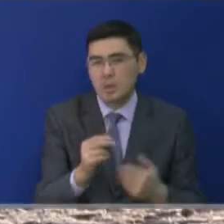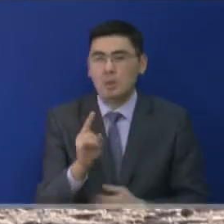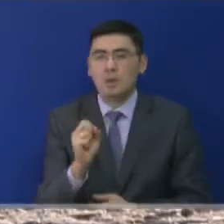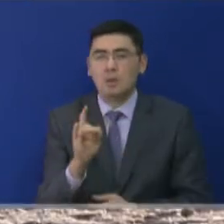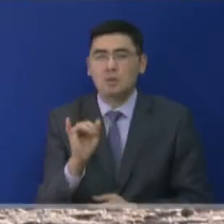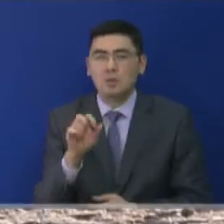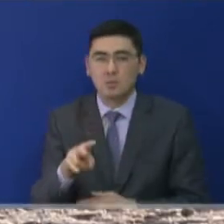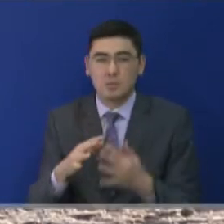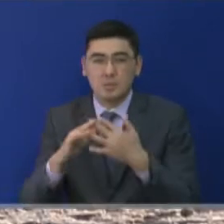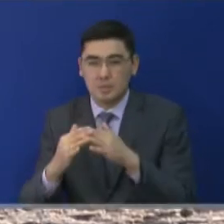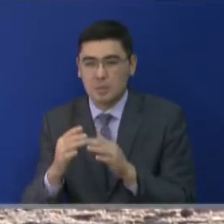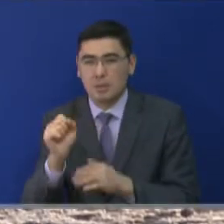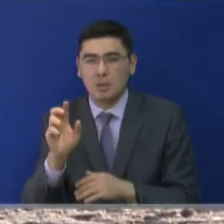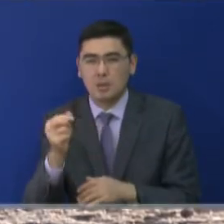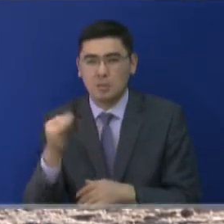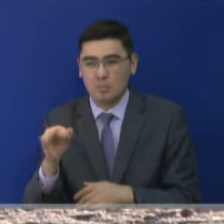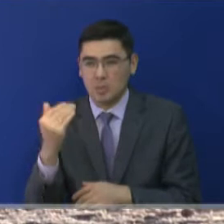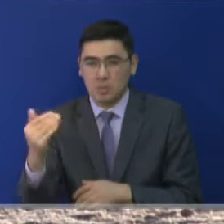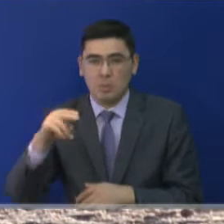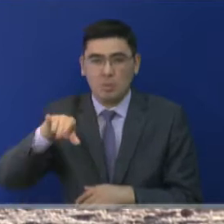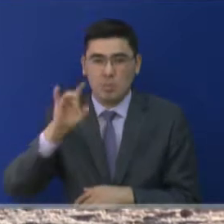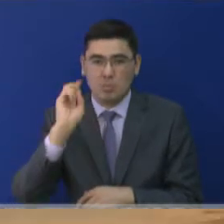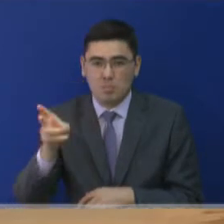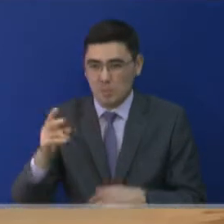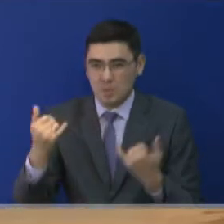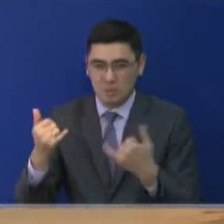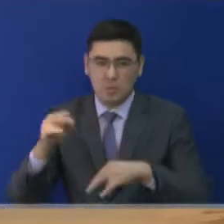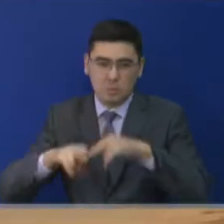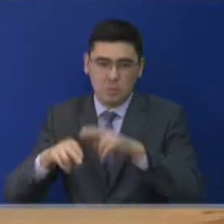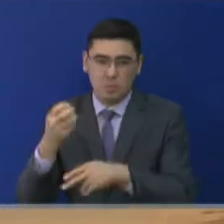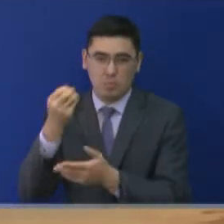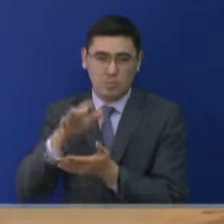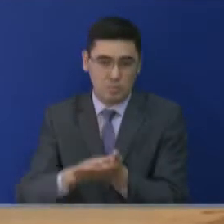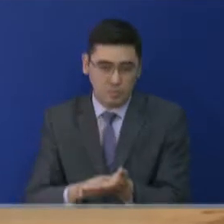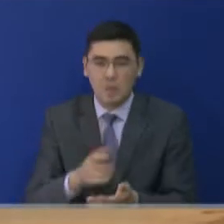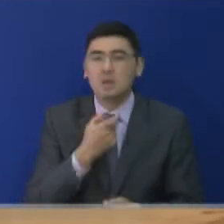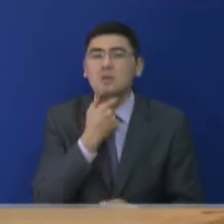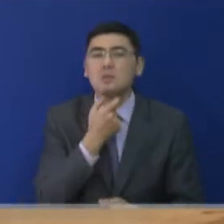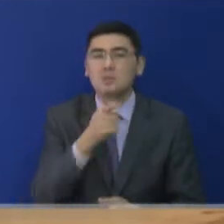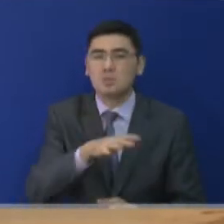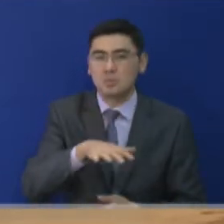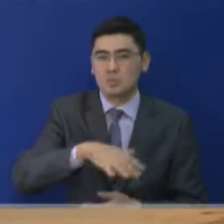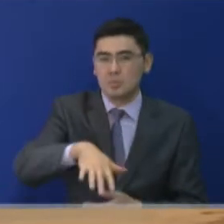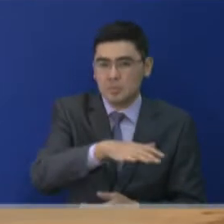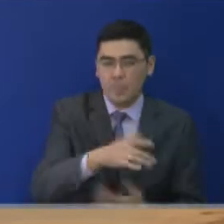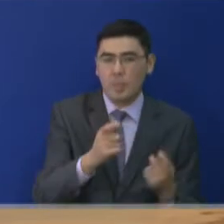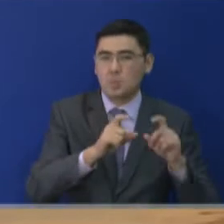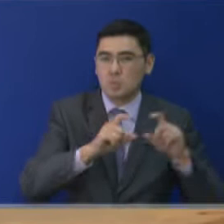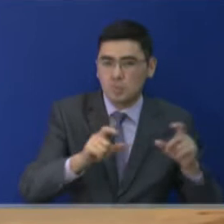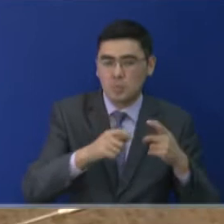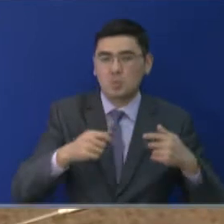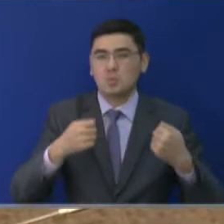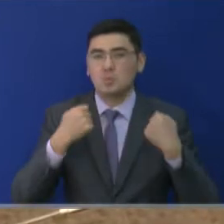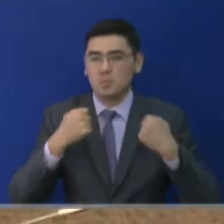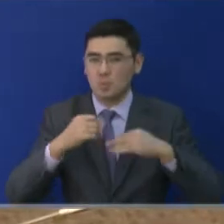ауылындағы Абай Құнанбаев атындағы саябақтың құрылысы жалғасуда. Аягөз ауданында аулаларды абаттандыру, спорт алаңын салу және